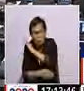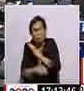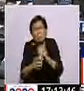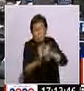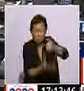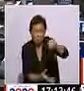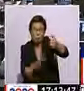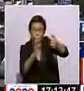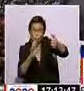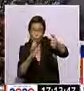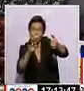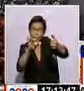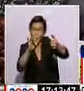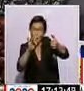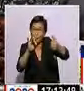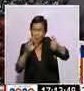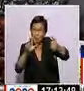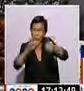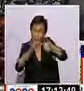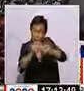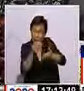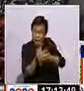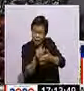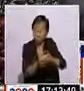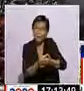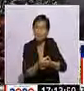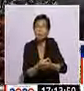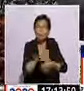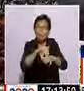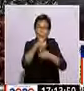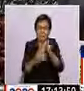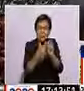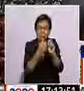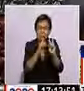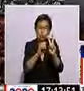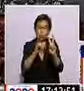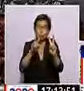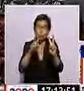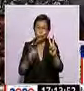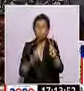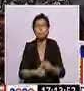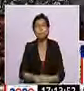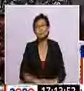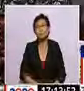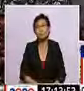sebanyak RM783 juta ringgit pada tahun 2020.